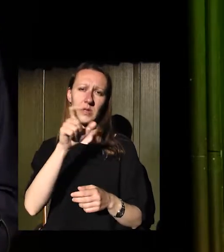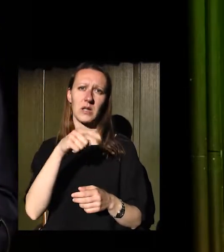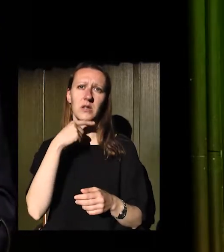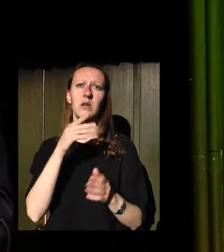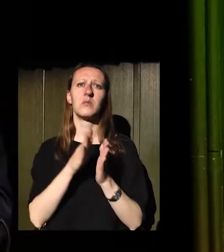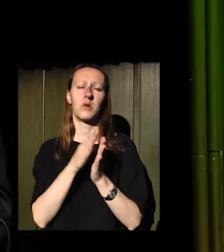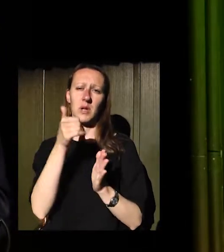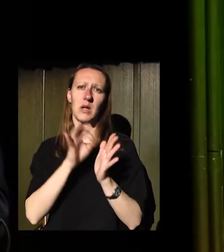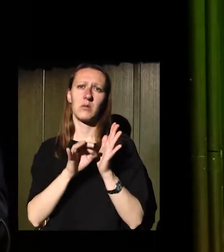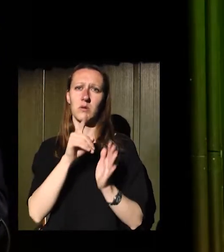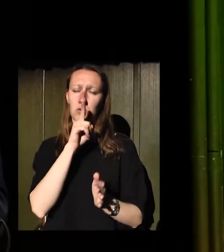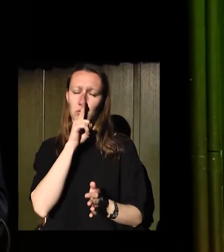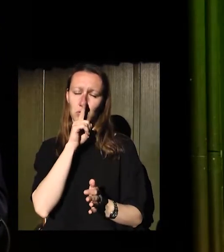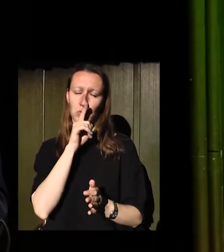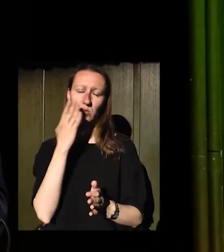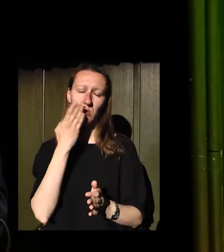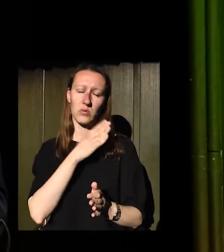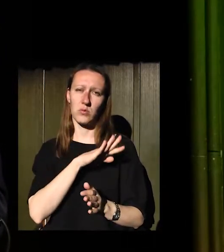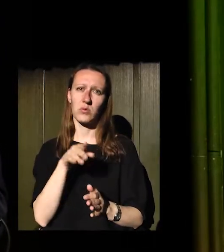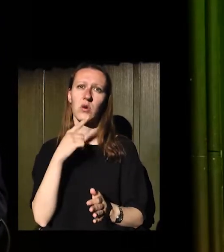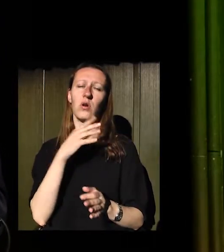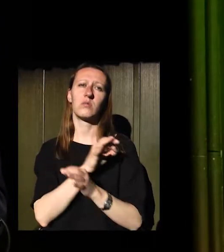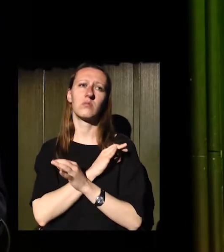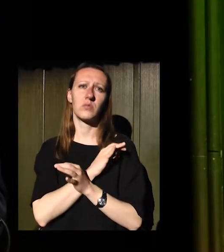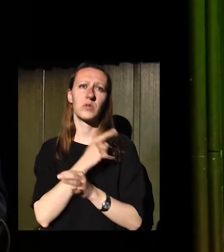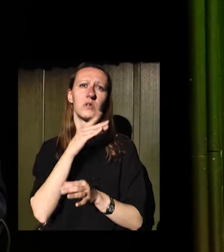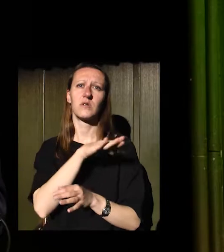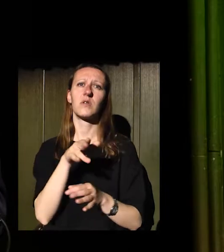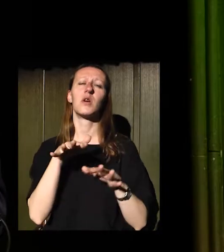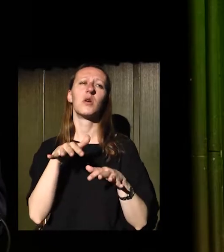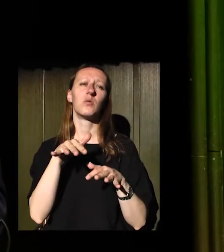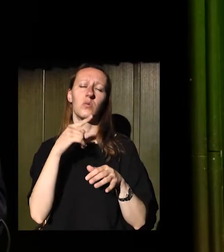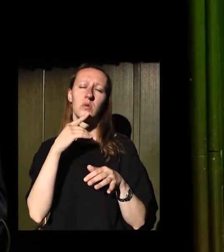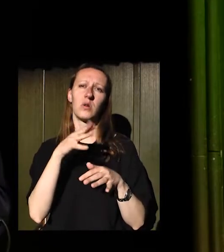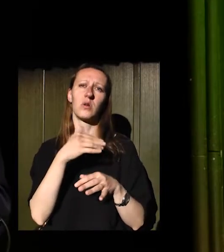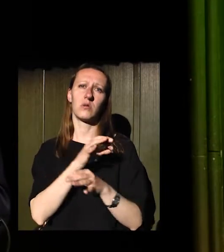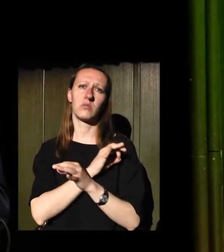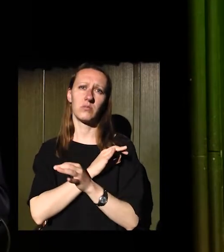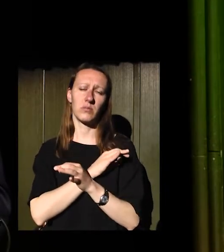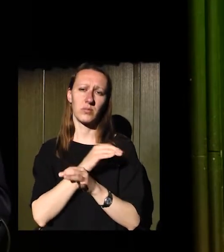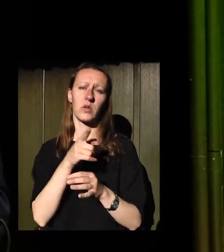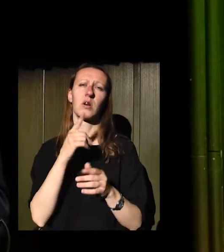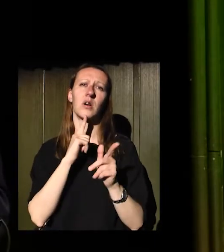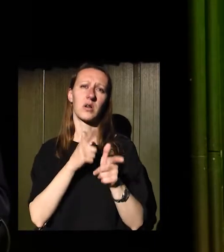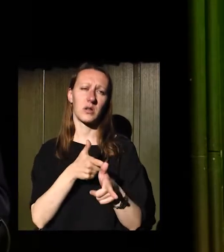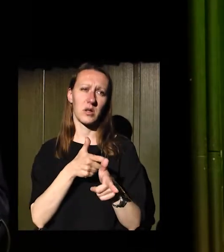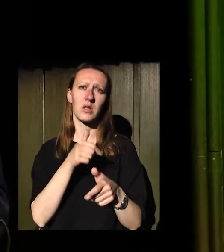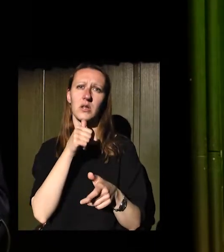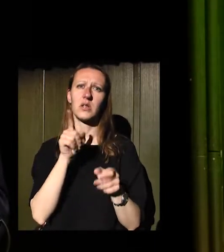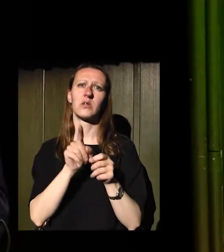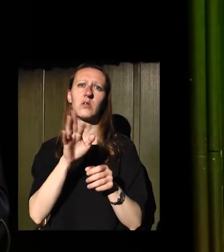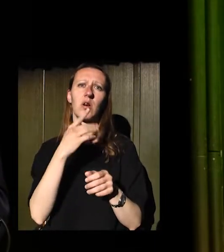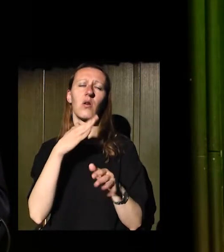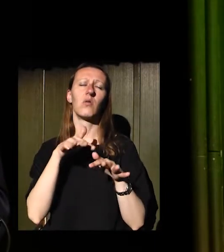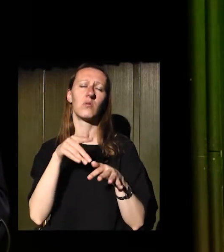minuto di silenzio per commemorare i combattenti caduti e tutti i polesani vittime civili dei conflitti ed anche